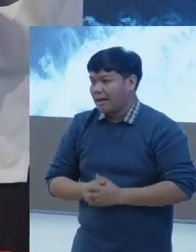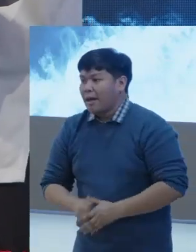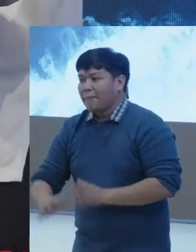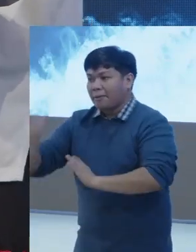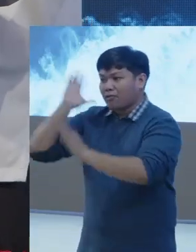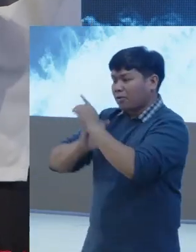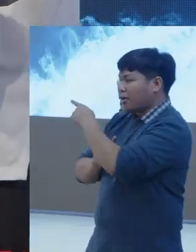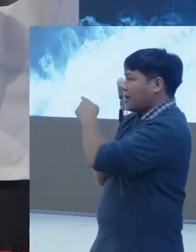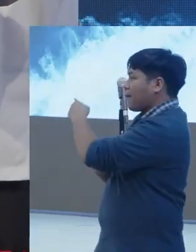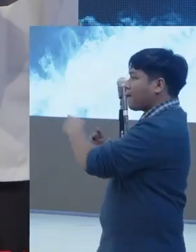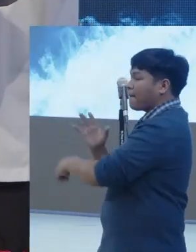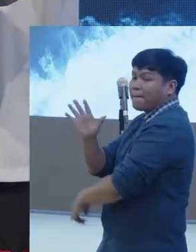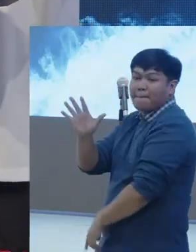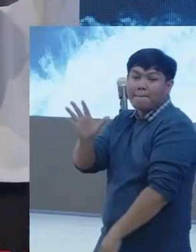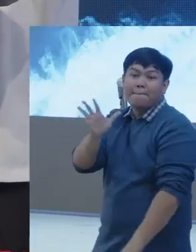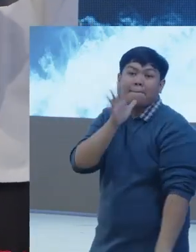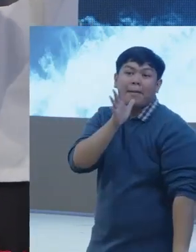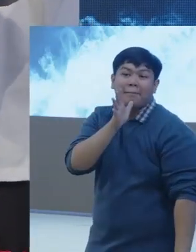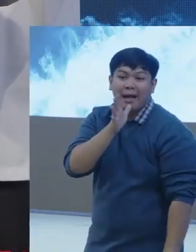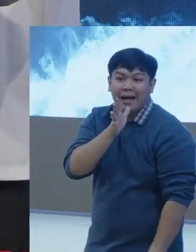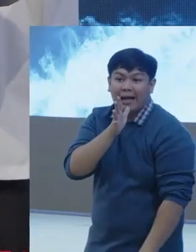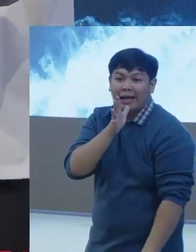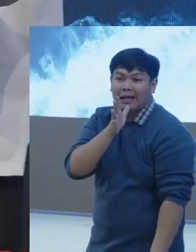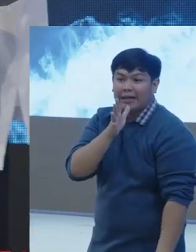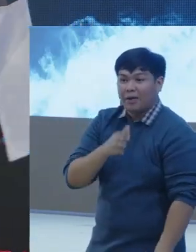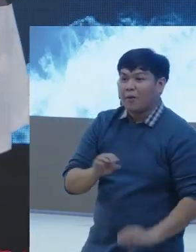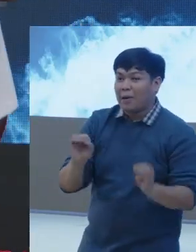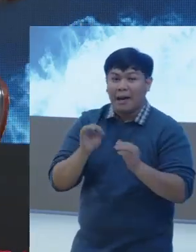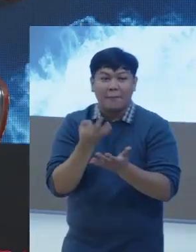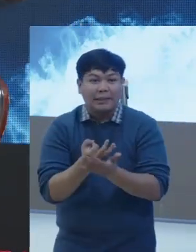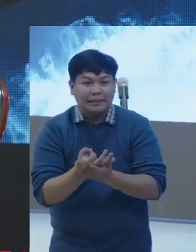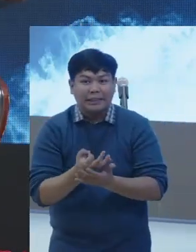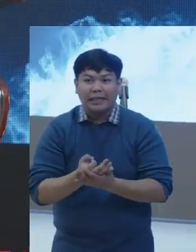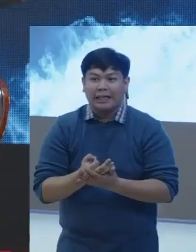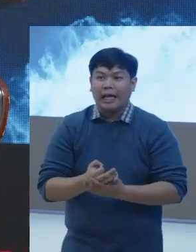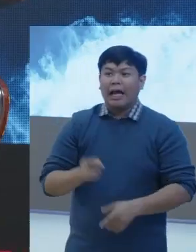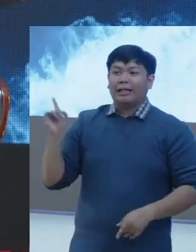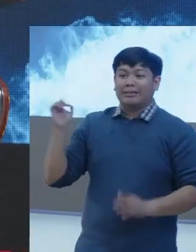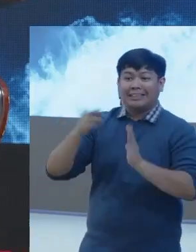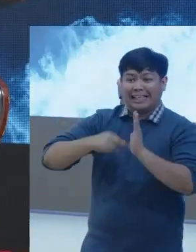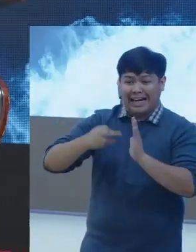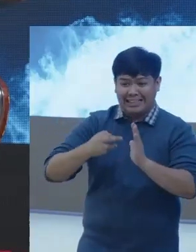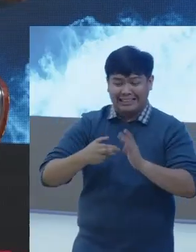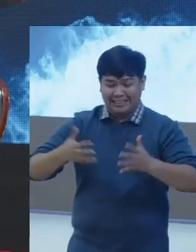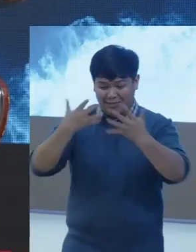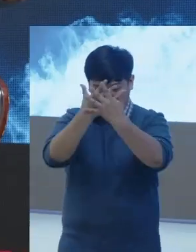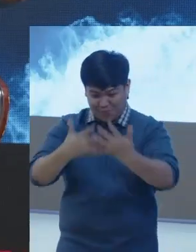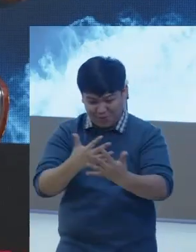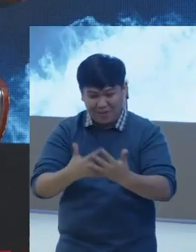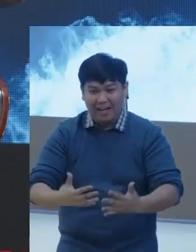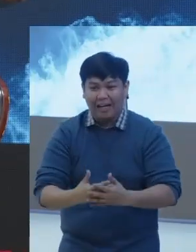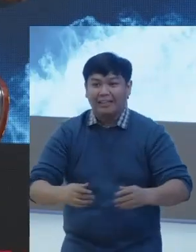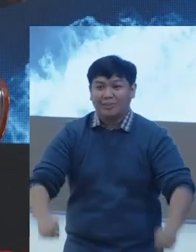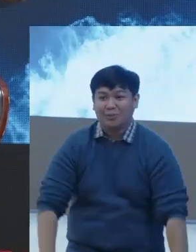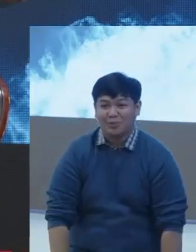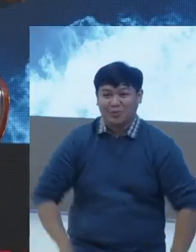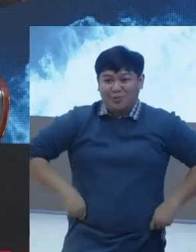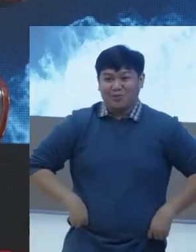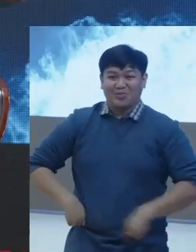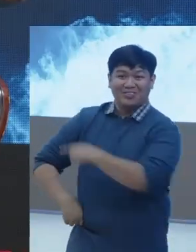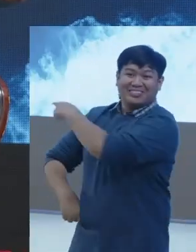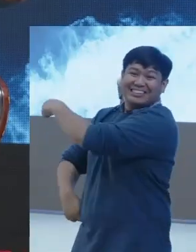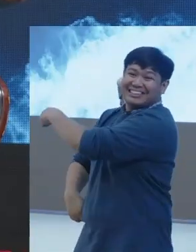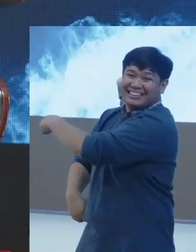ginagawa niyang shorts namin yung sako ng bigas. Imagine niyo kung gaano kakati